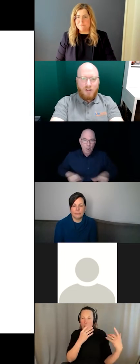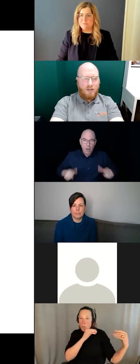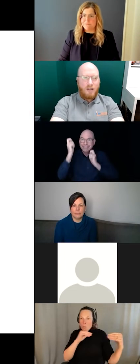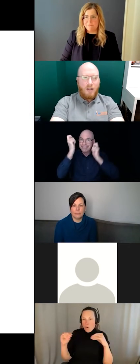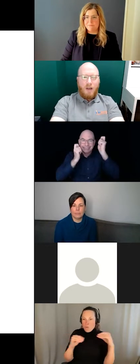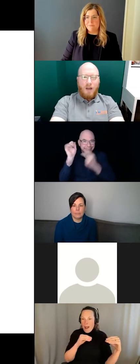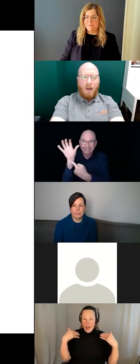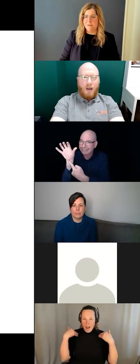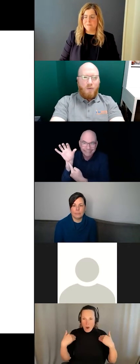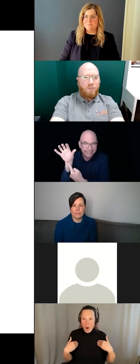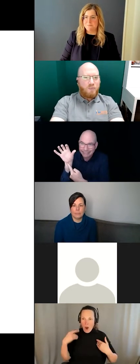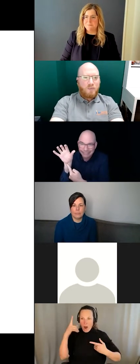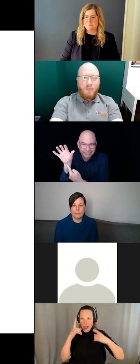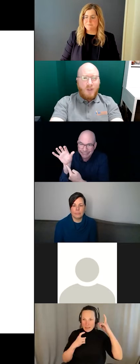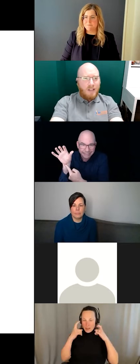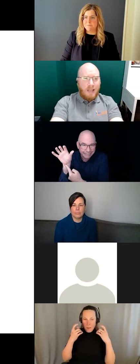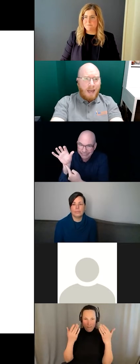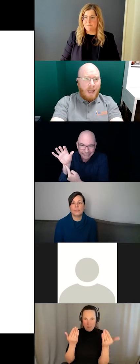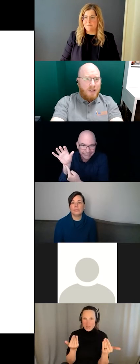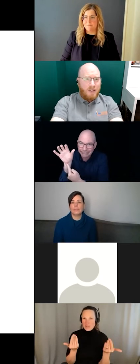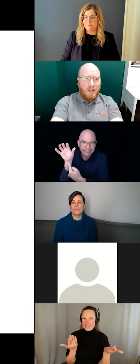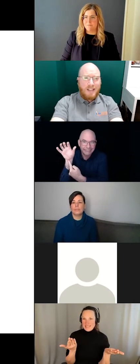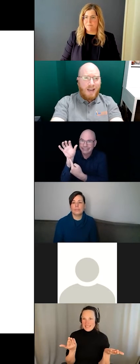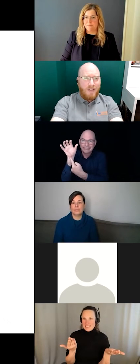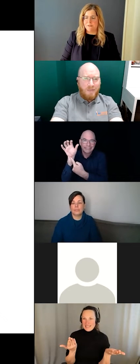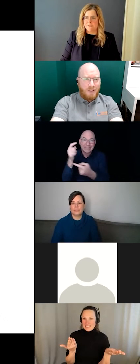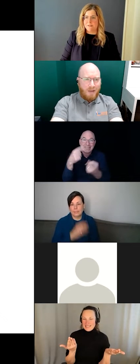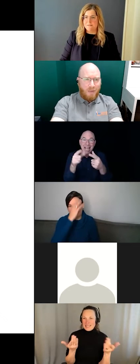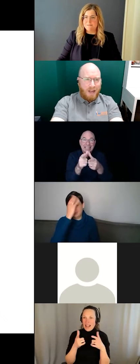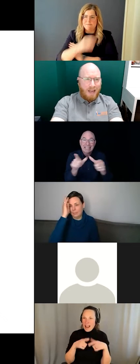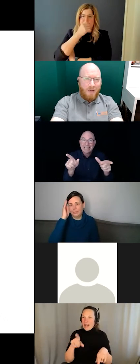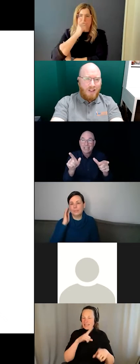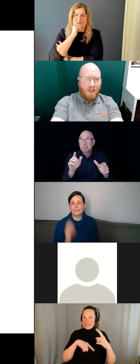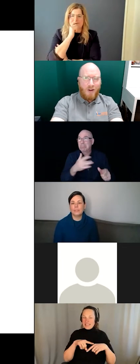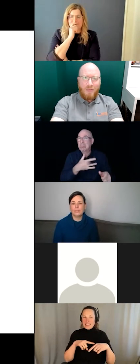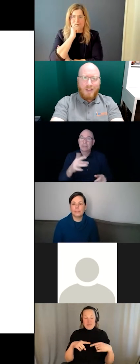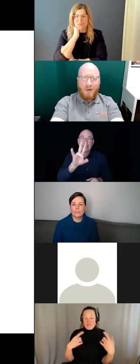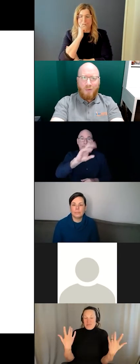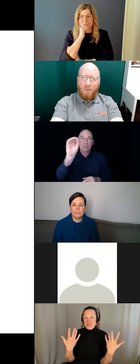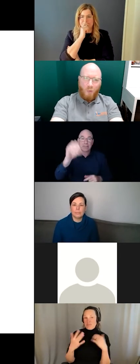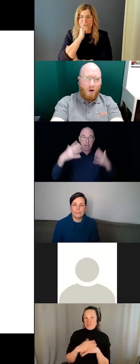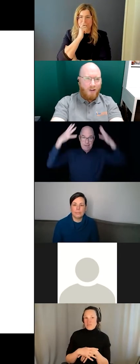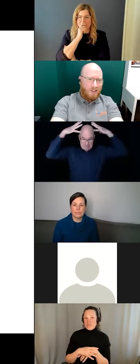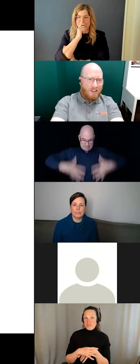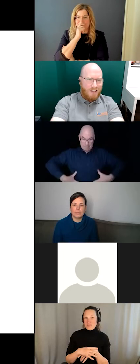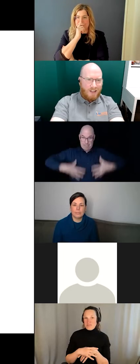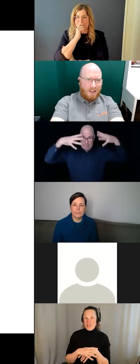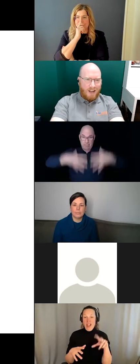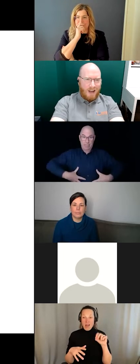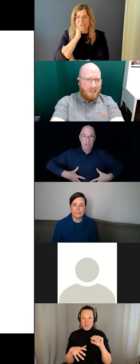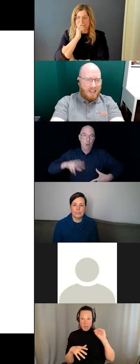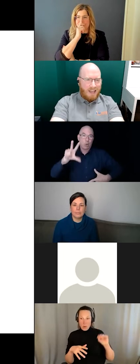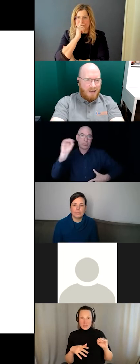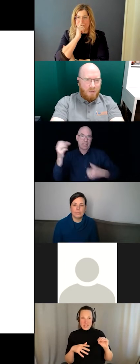ne peut pas avoir du mouvement, ne peut pas avoir le langage corporel, ne peut pas avoir des expressions visuelles. Le langage des signes, c'est à peu près